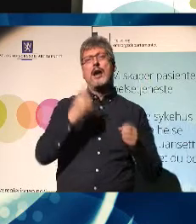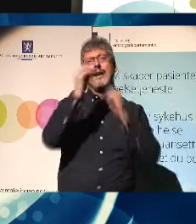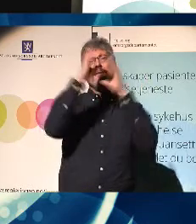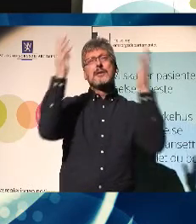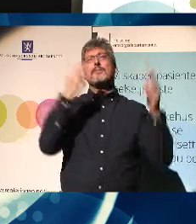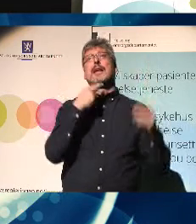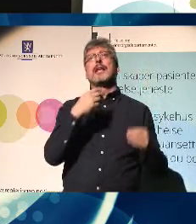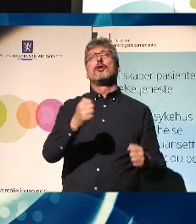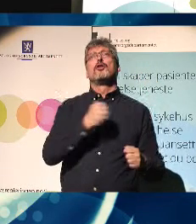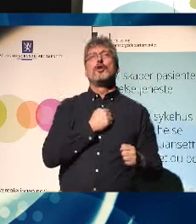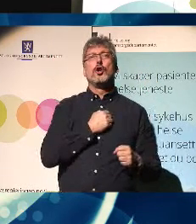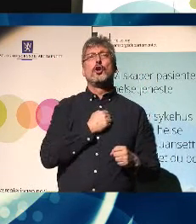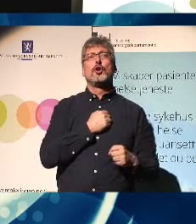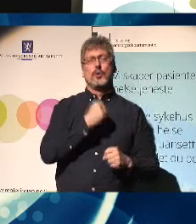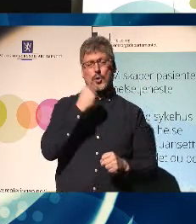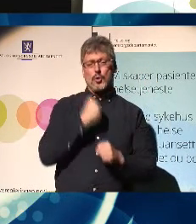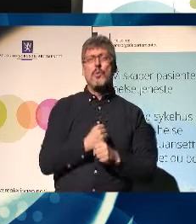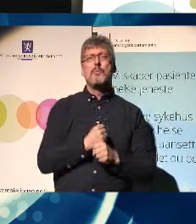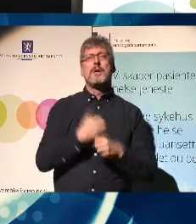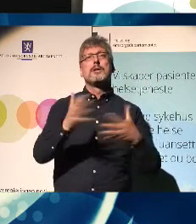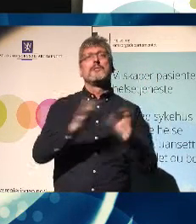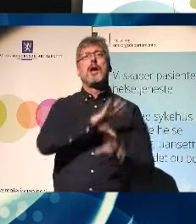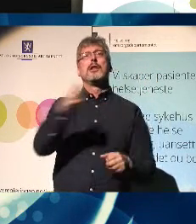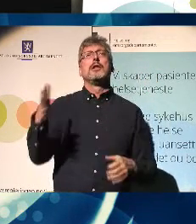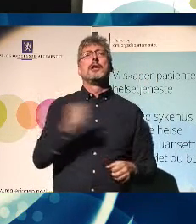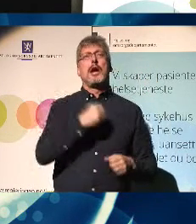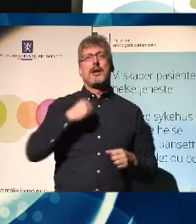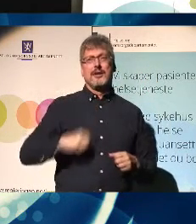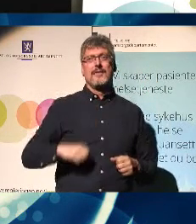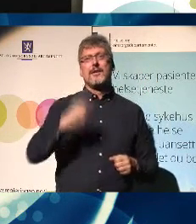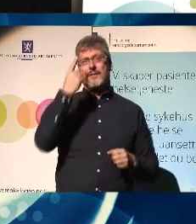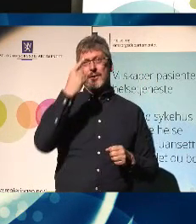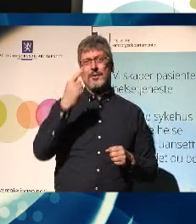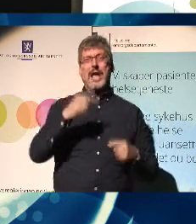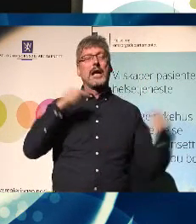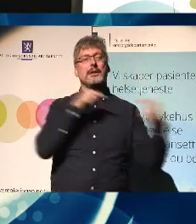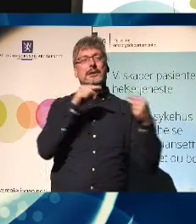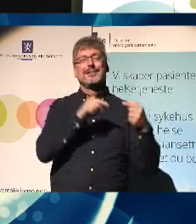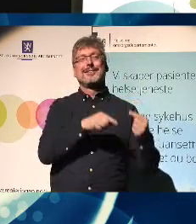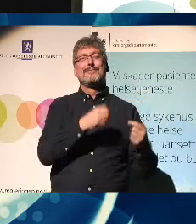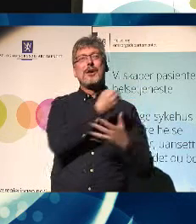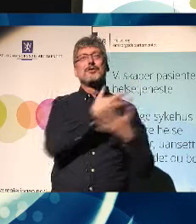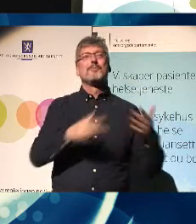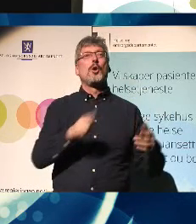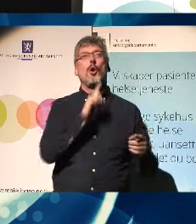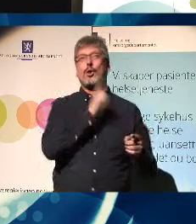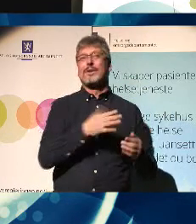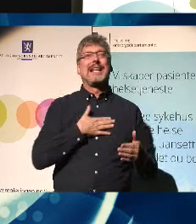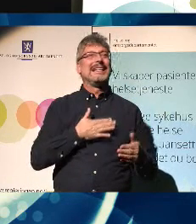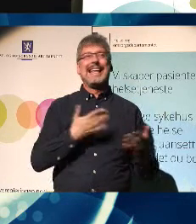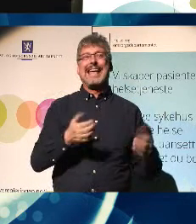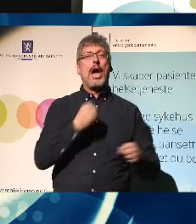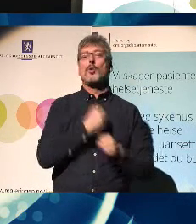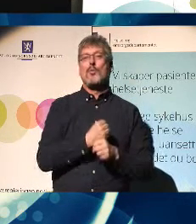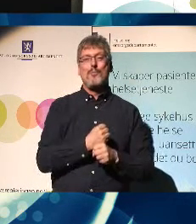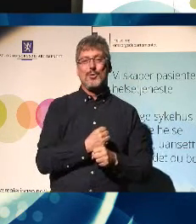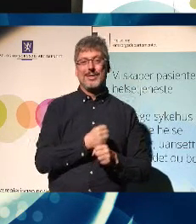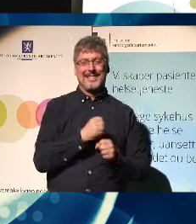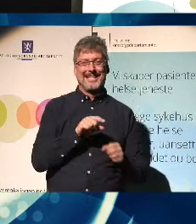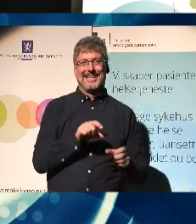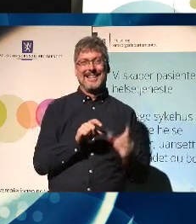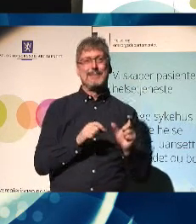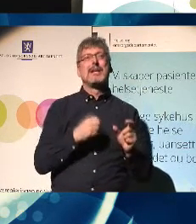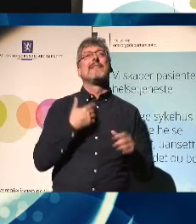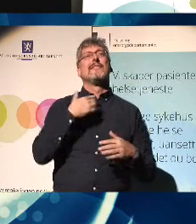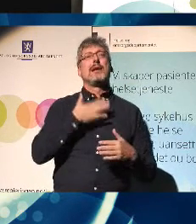trygt og robust samfunn der alle tar ansvar, og da skjønner dere at jeg i krangel med språkrådet, som ikke liker uttrykket robust, men jeg altså valgt å være